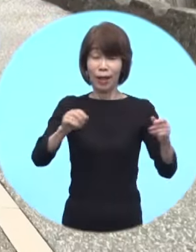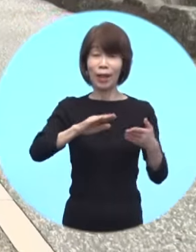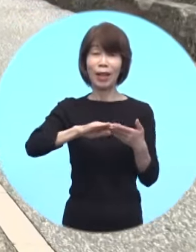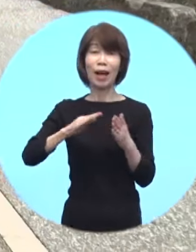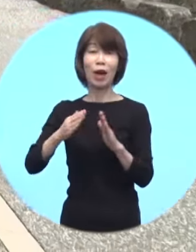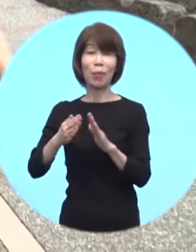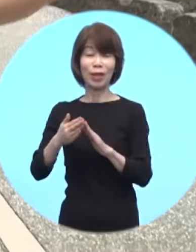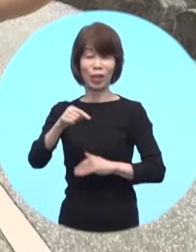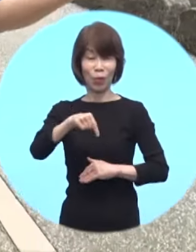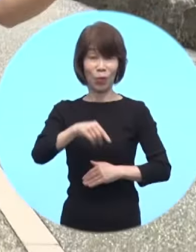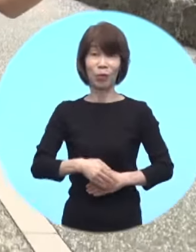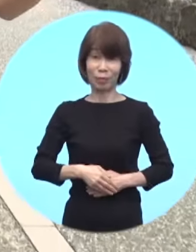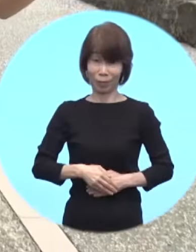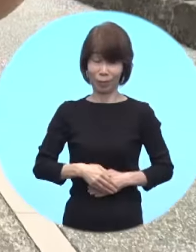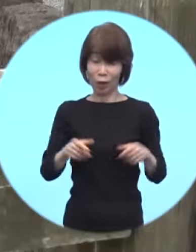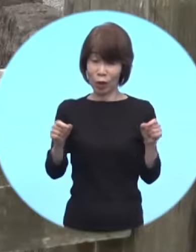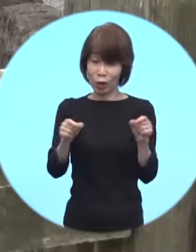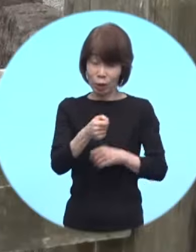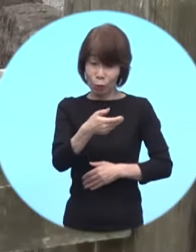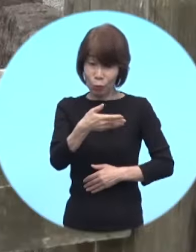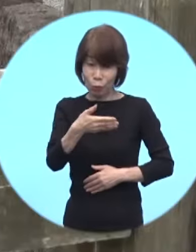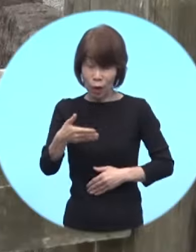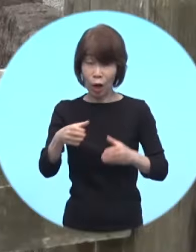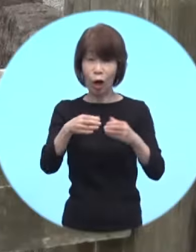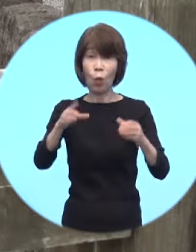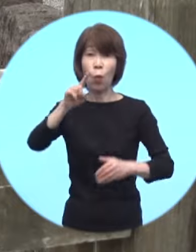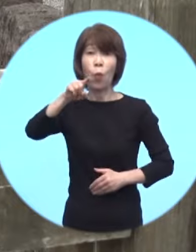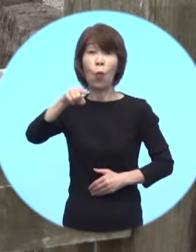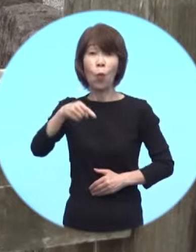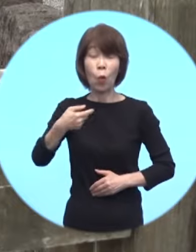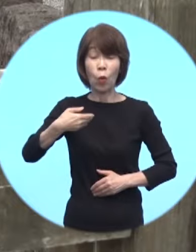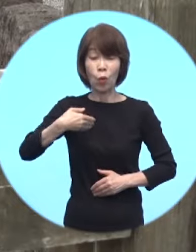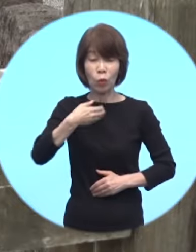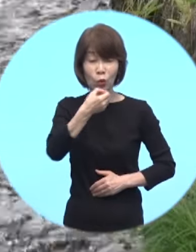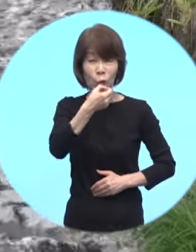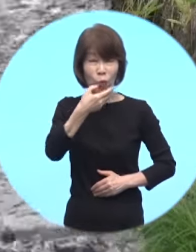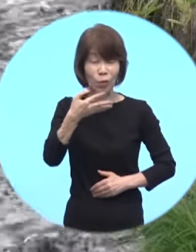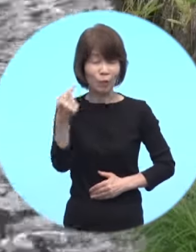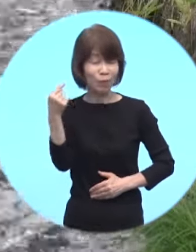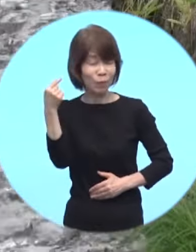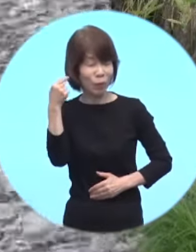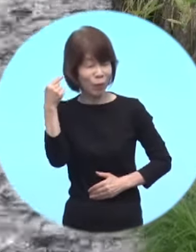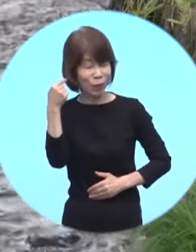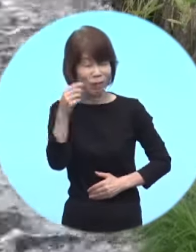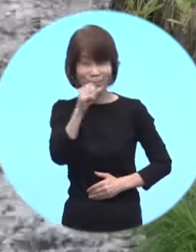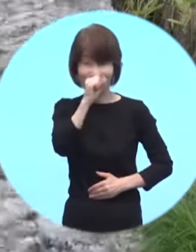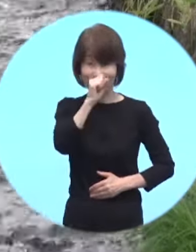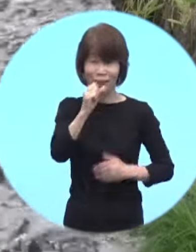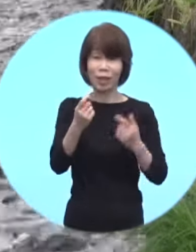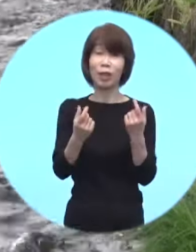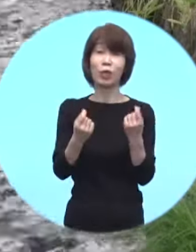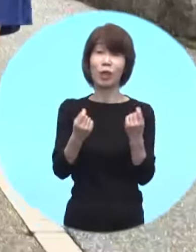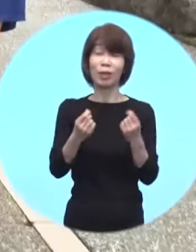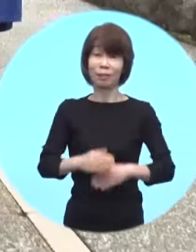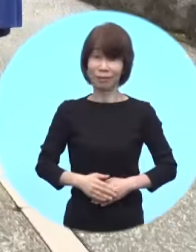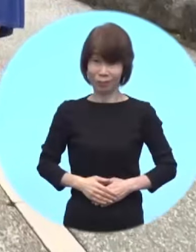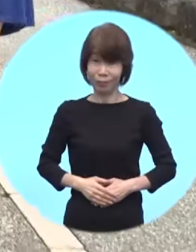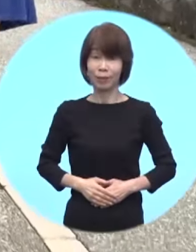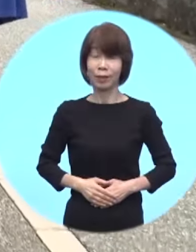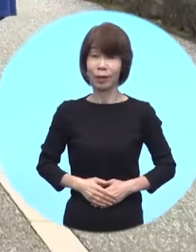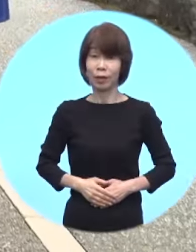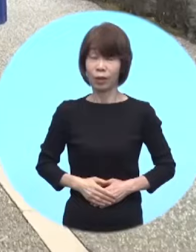ました。そばを流れているのは大野小用水ですね。はい、水の音がいいですね。 そうですね。 そして池田さん、どち